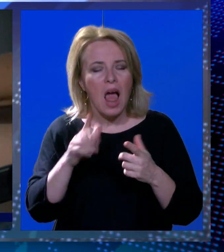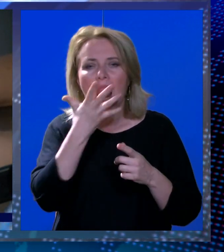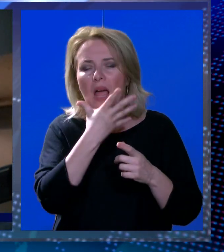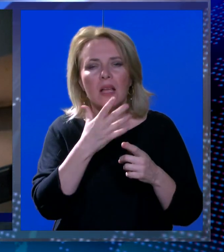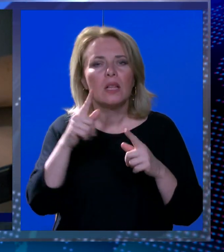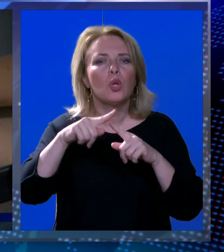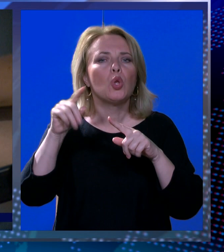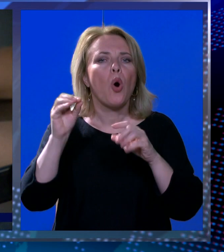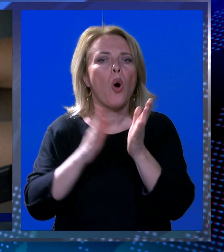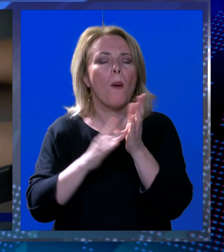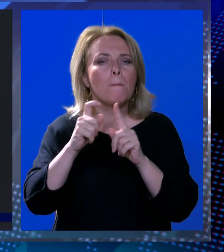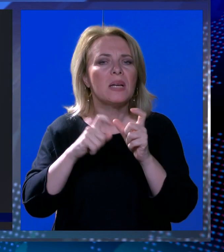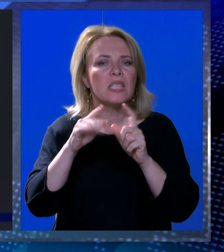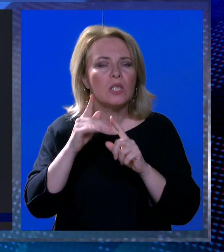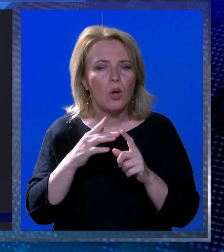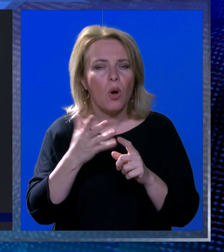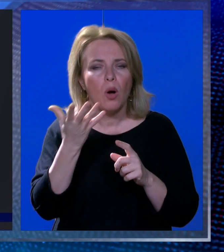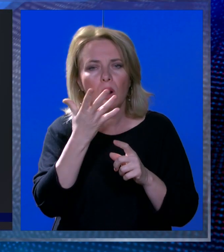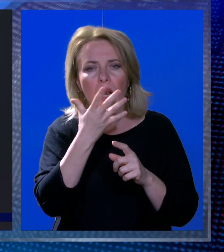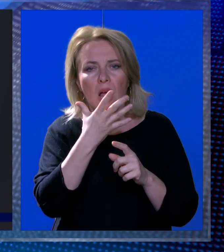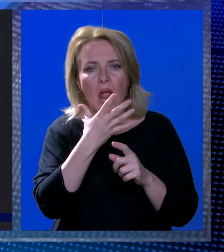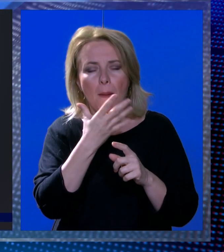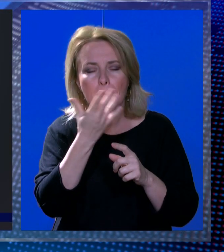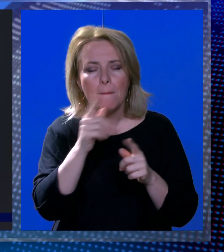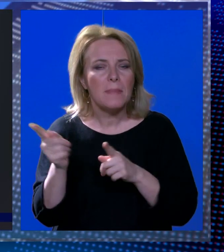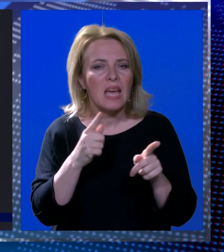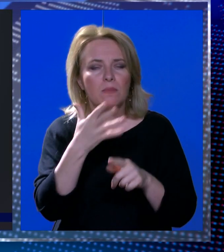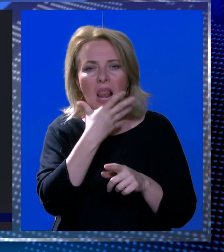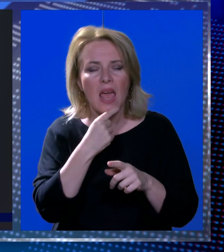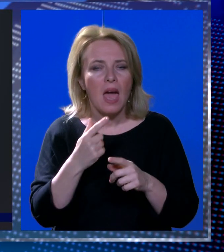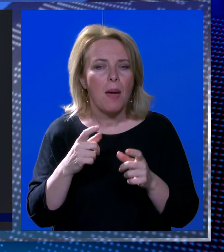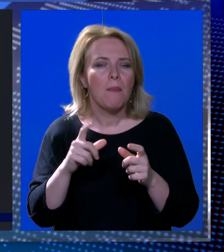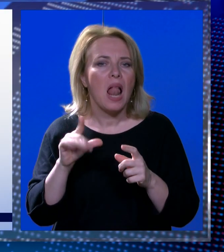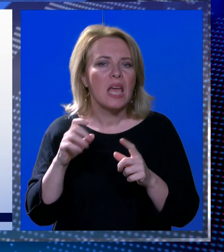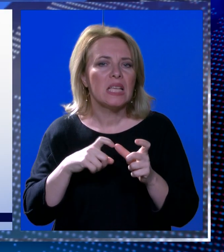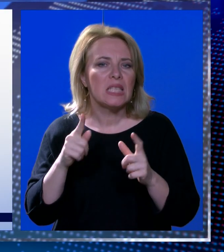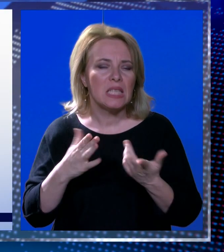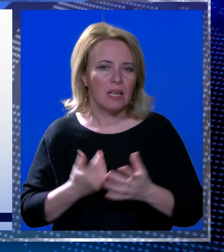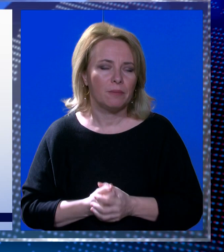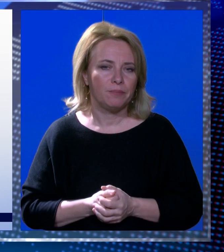u Srbiji. Neki od naslova bili su kako je skandalozno što je Hrvatska na europskom prvenstvu